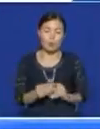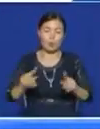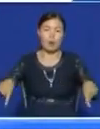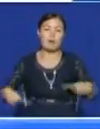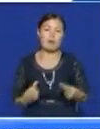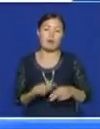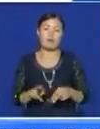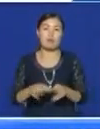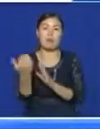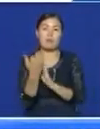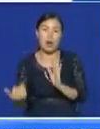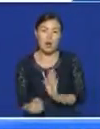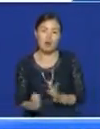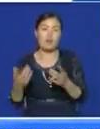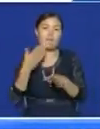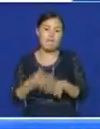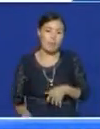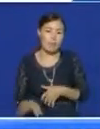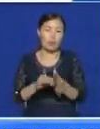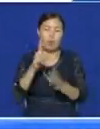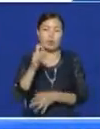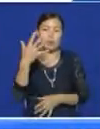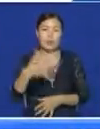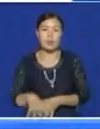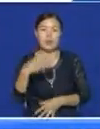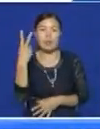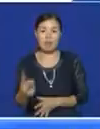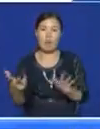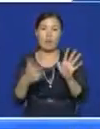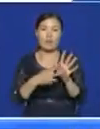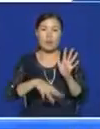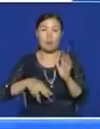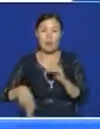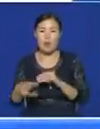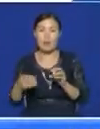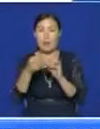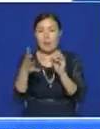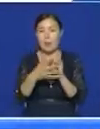реализации этой программы из казны выделено 152,8 миллиард тенге,